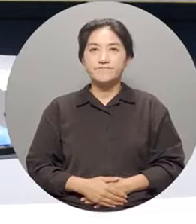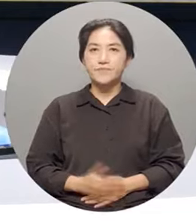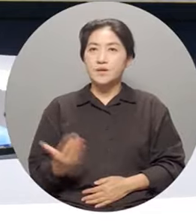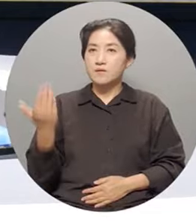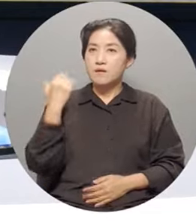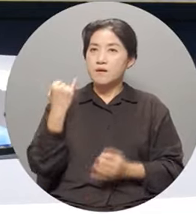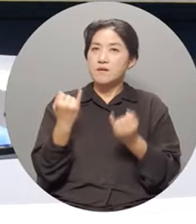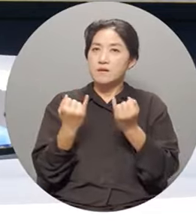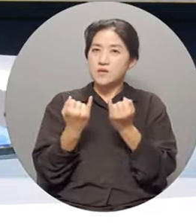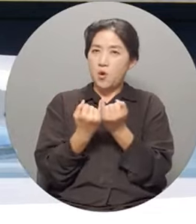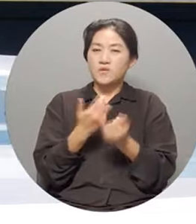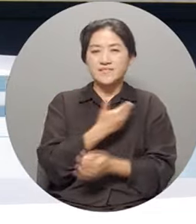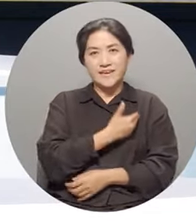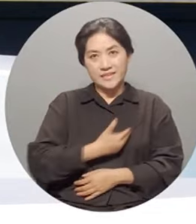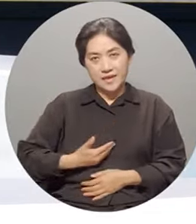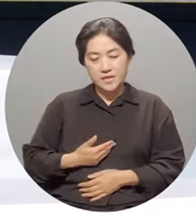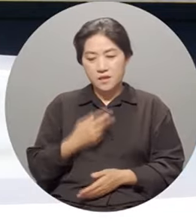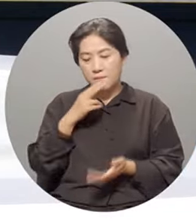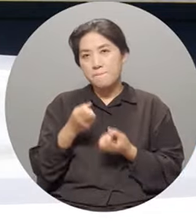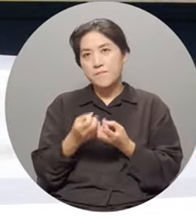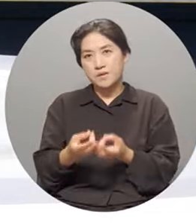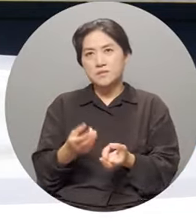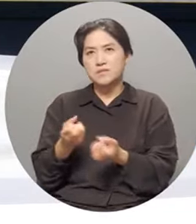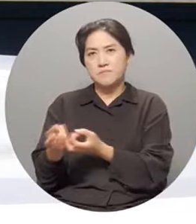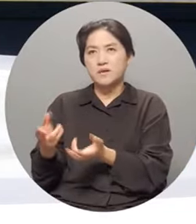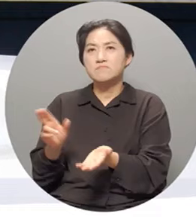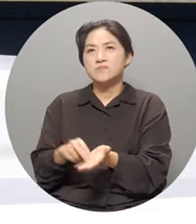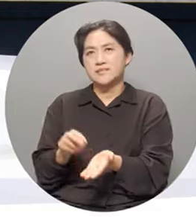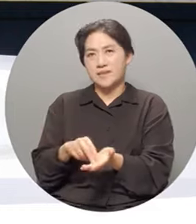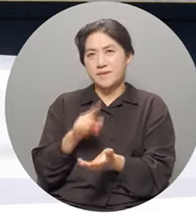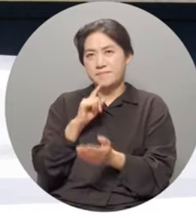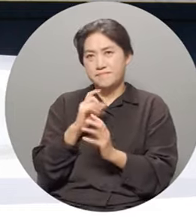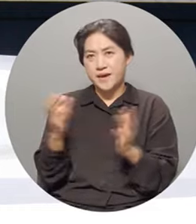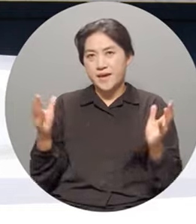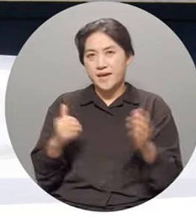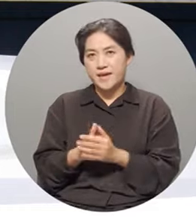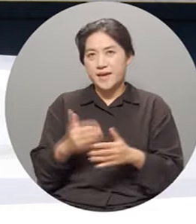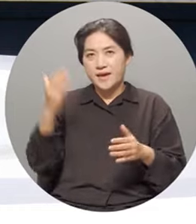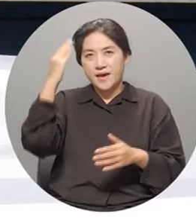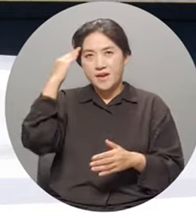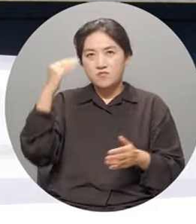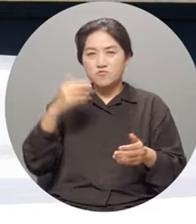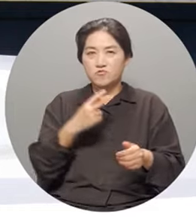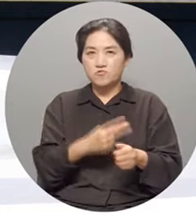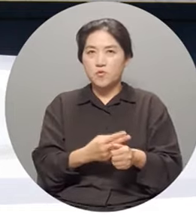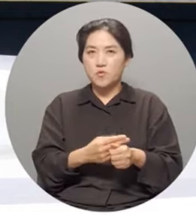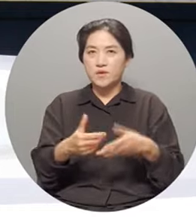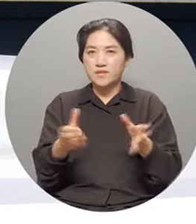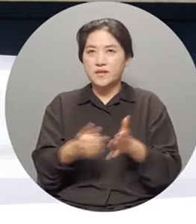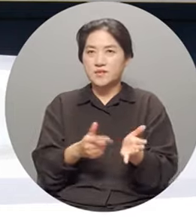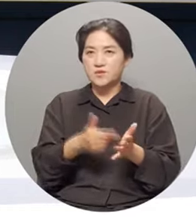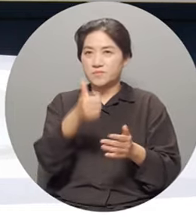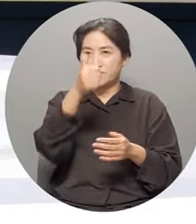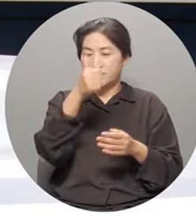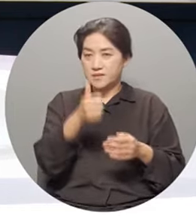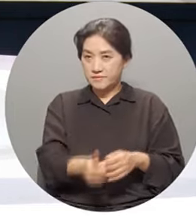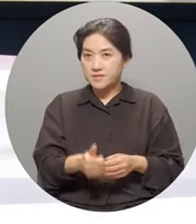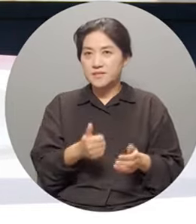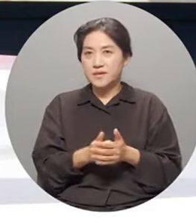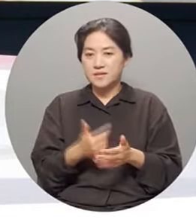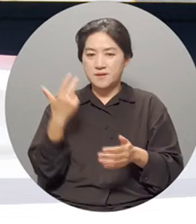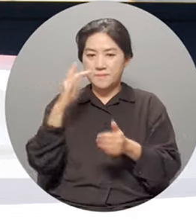과거 여학생 제자에게 보낸 편지들로 파문을 일으킨 한국교총의 신임 회장이 당선 일주일 만에 사퇴했습니다.